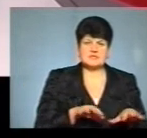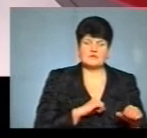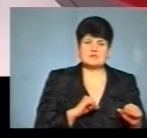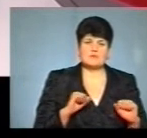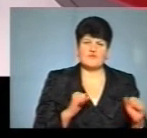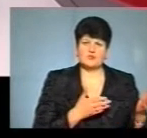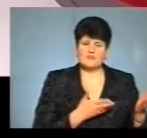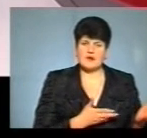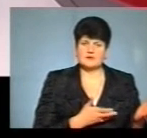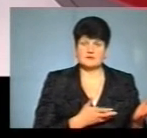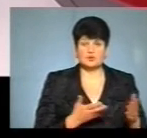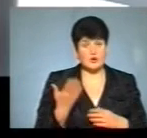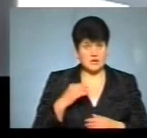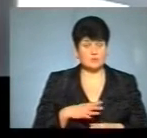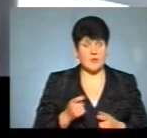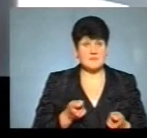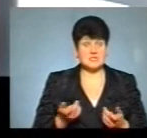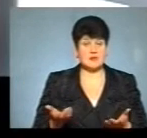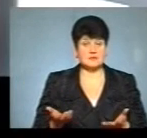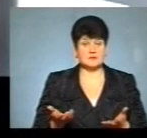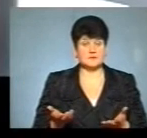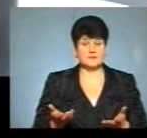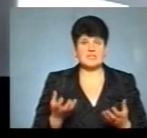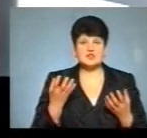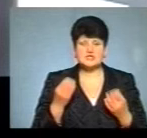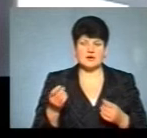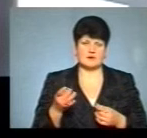самоврядування? Ну, раніше ж була адміністрація. Значить, я ще раз